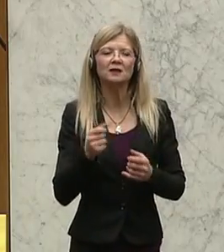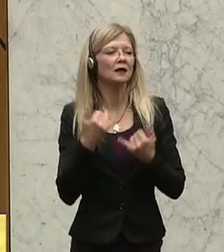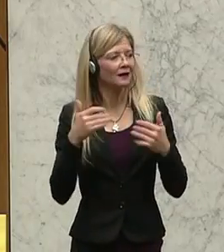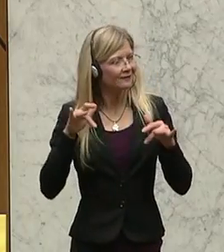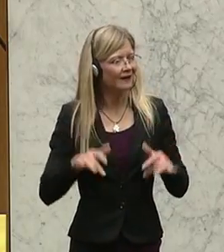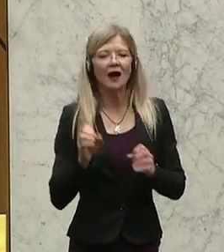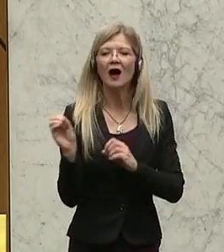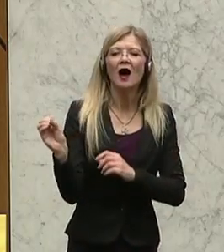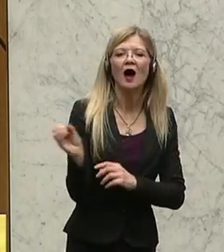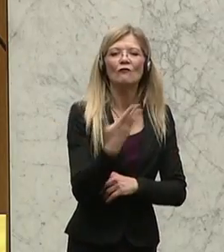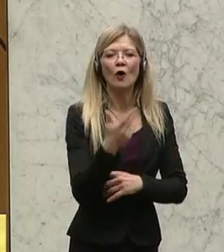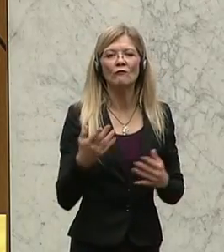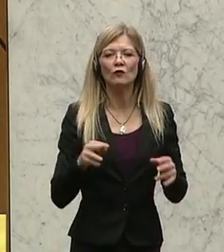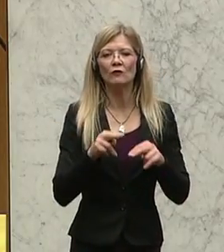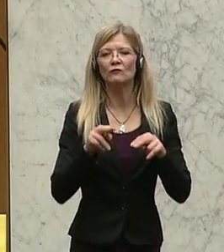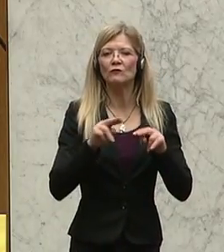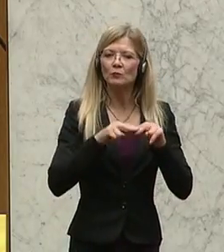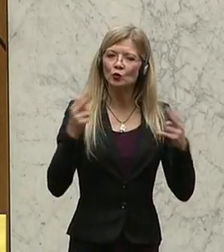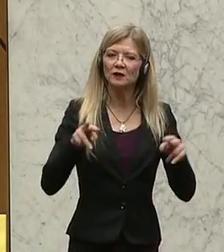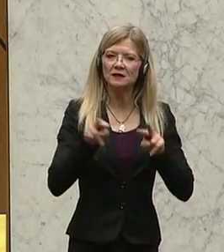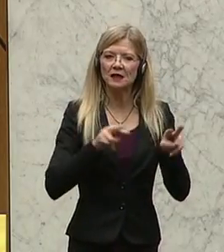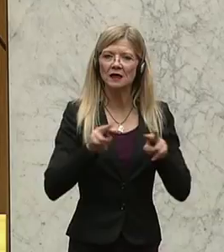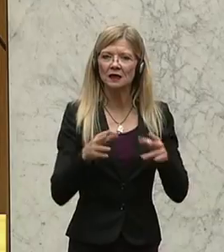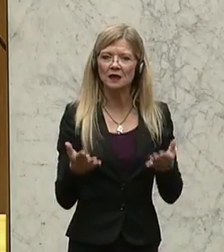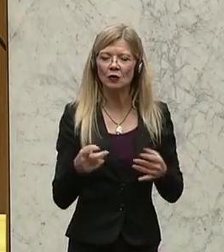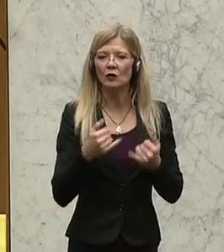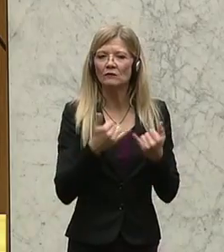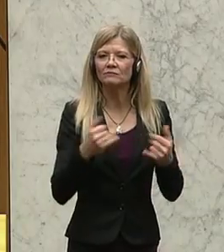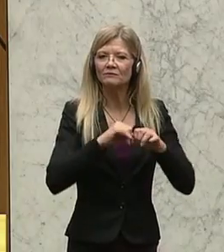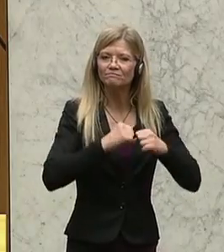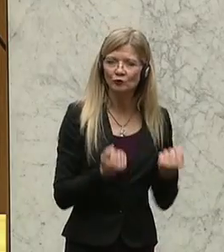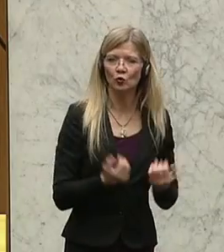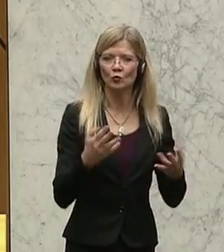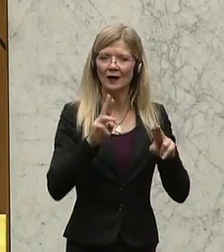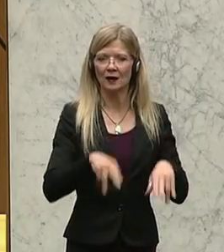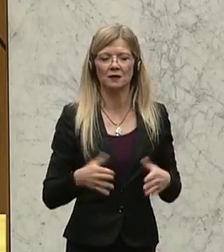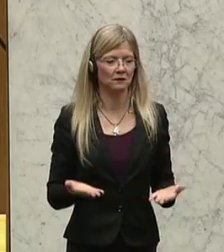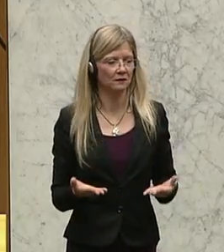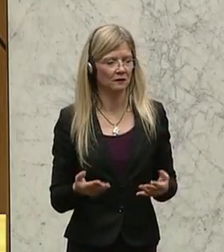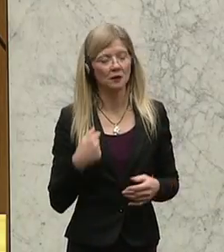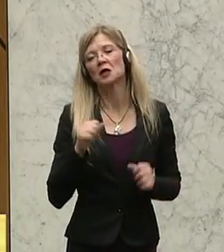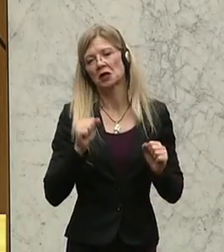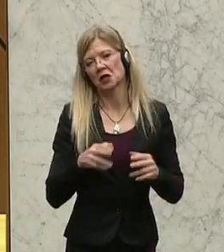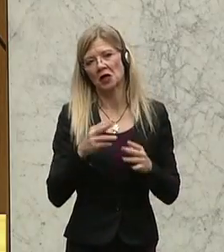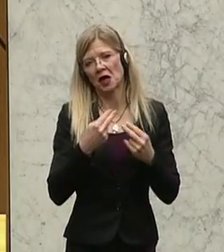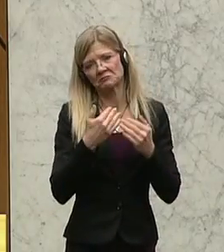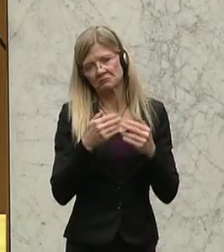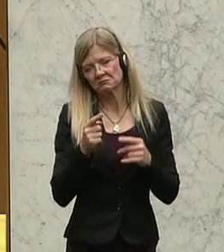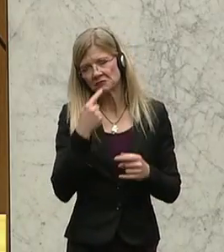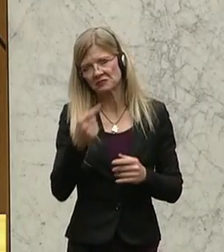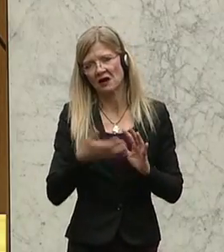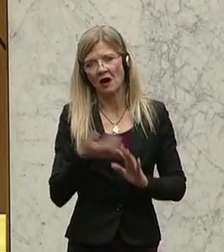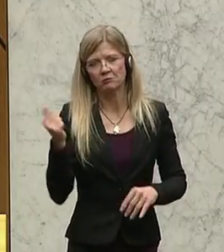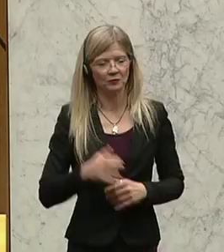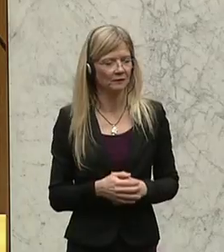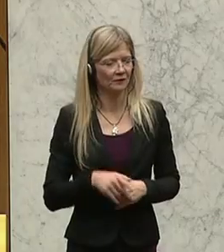Vorwurf lässt sich leicht entkräften. In der im ständigen EU-Unterausschuss beschlossenen Stellungnahme wurden Bedingungen für